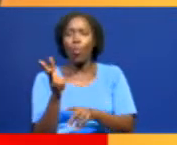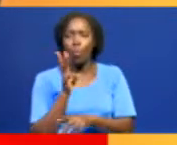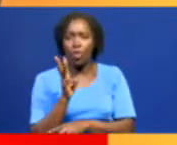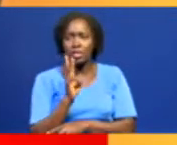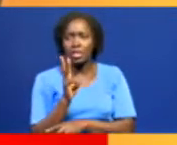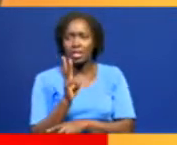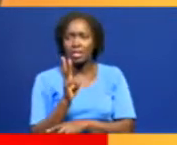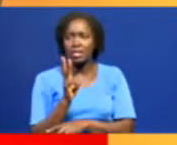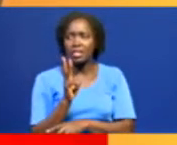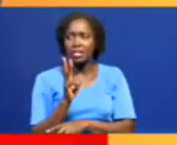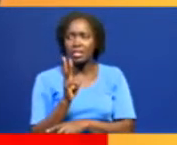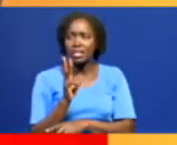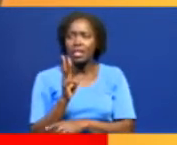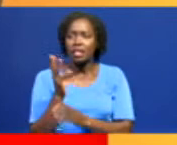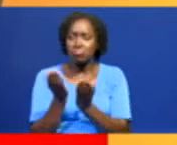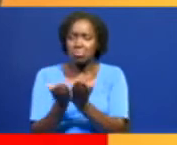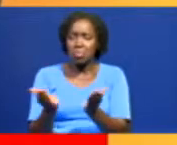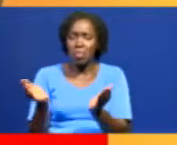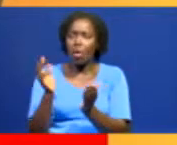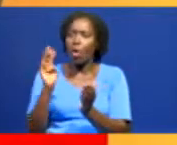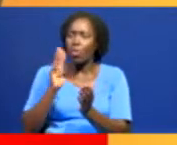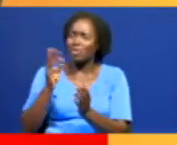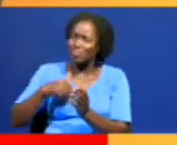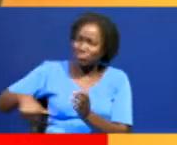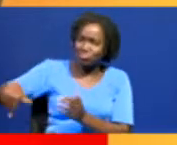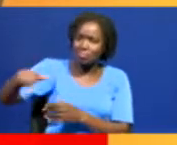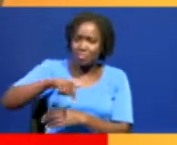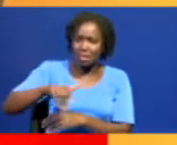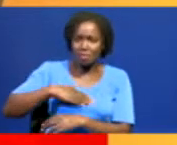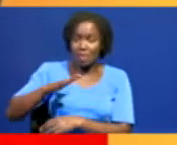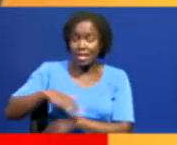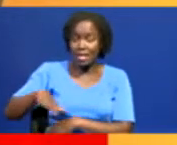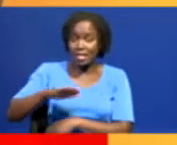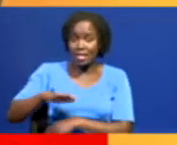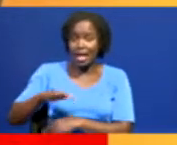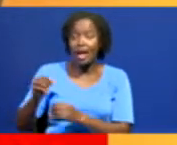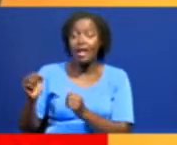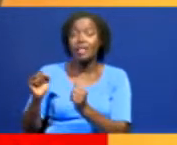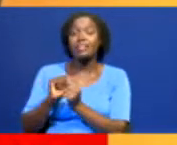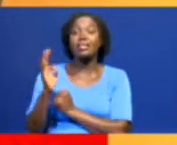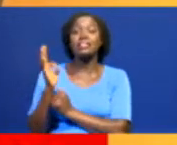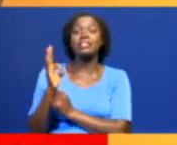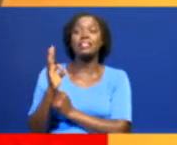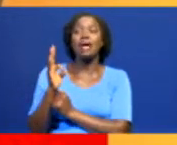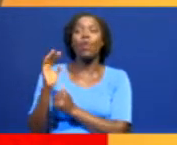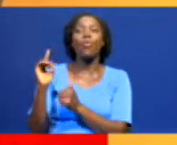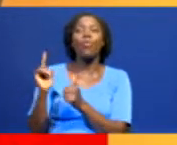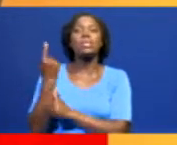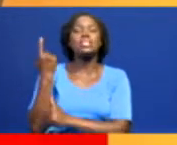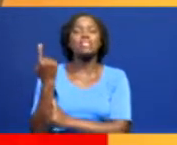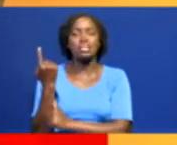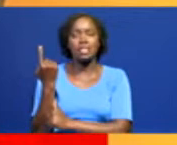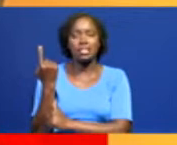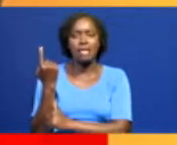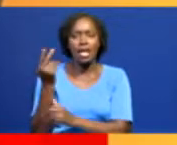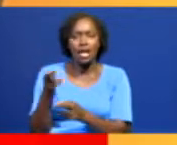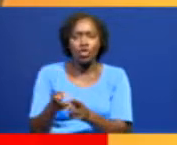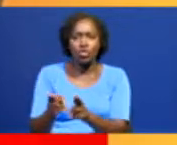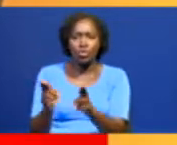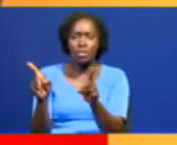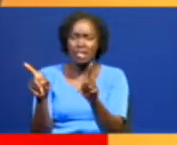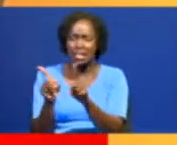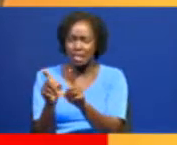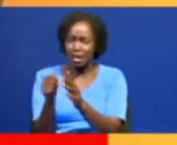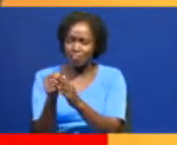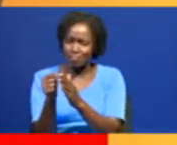zile ambazo tunaitwa bawa za maji katika eneo bunge langu karibu 13 kwa mara mmoja. Barabara pia zimeanza